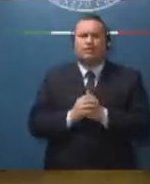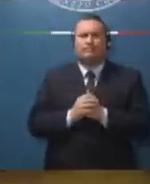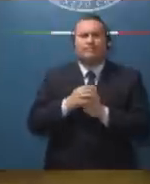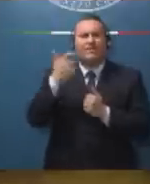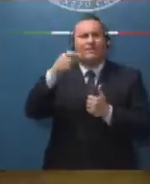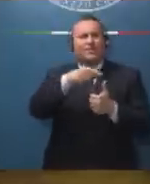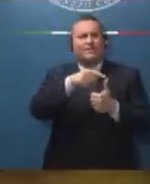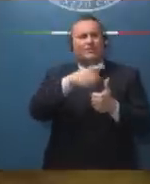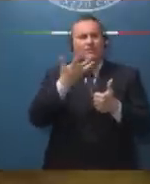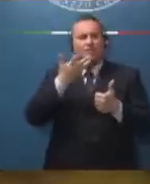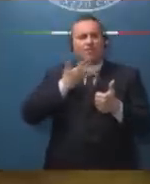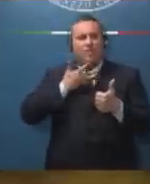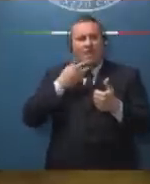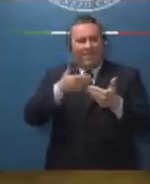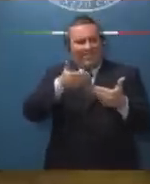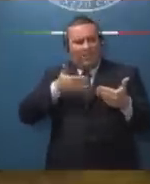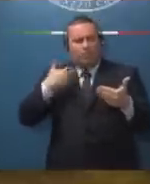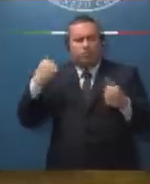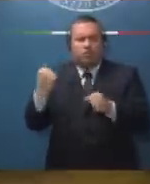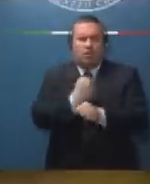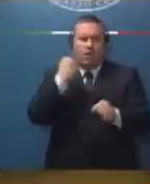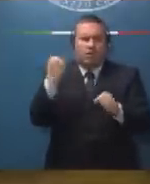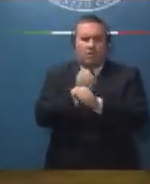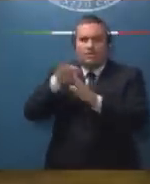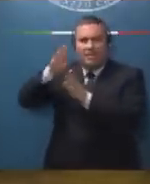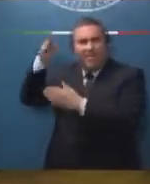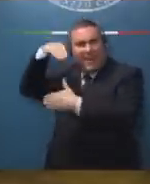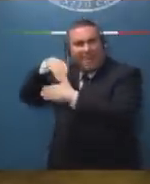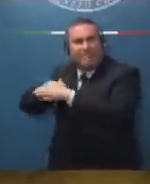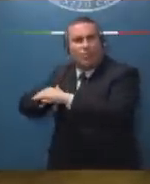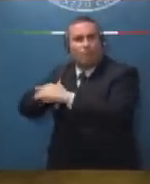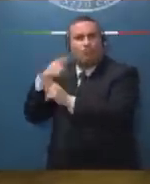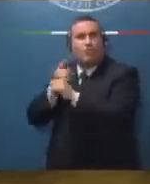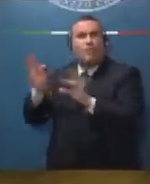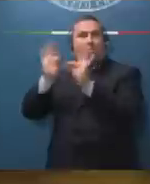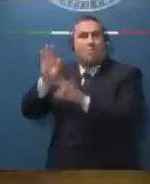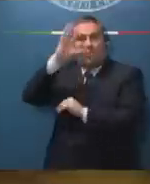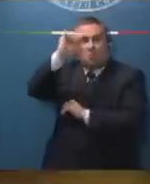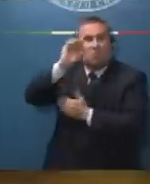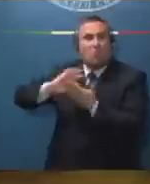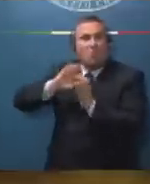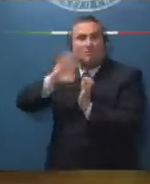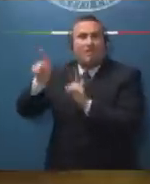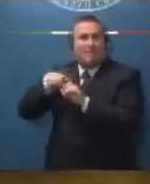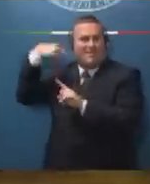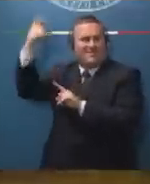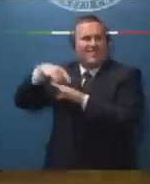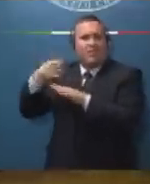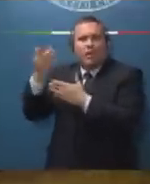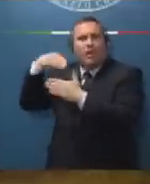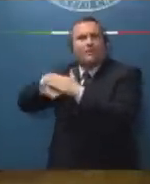ci sono i rifugi che noi dobbiamo preparare per le scuole per le università capiamo che noi abbiamo